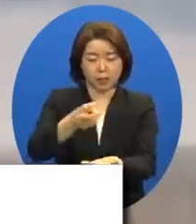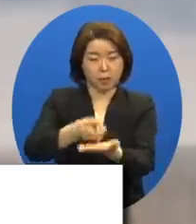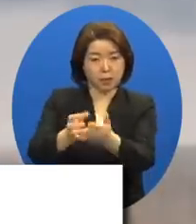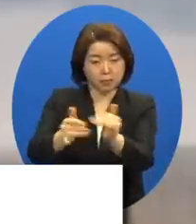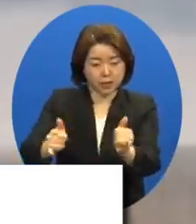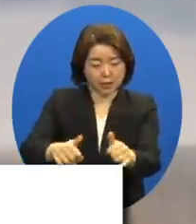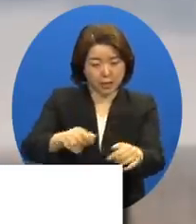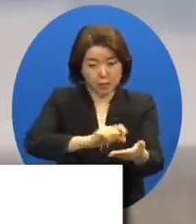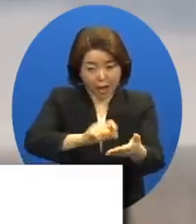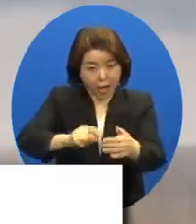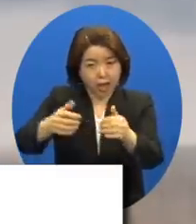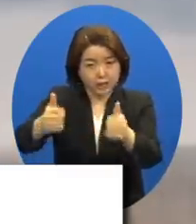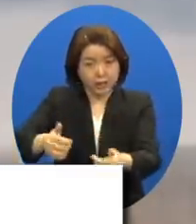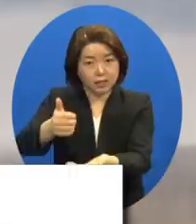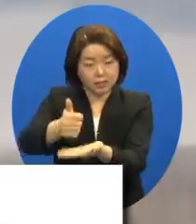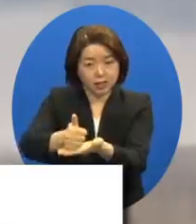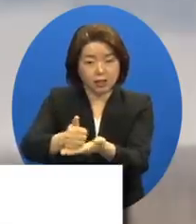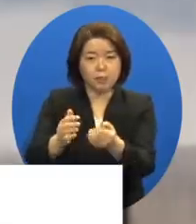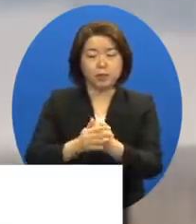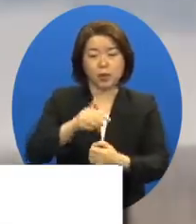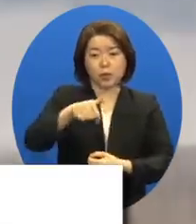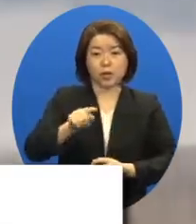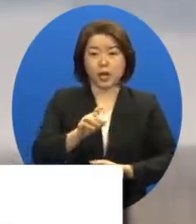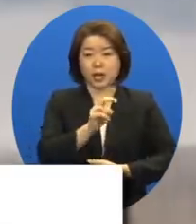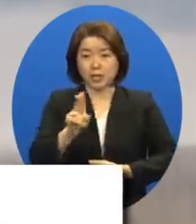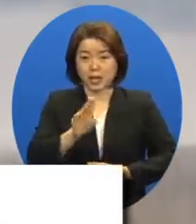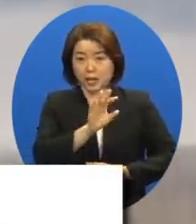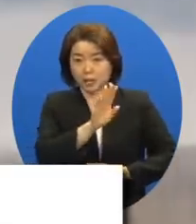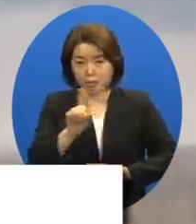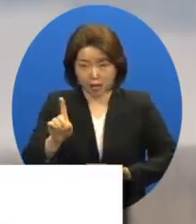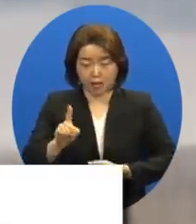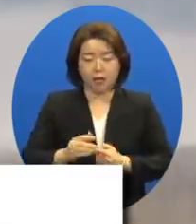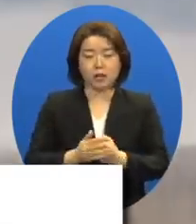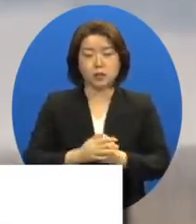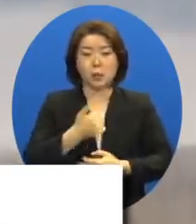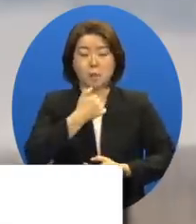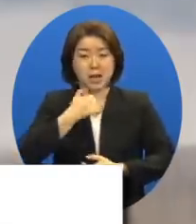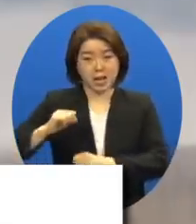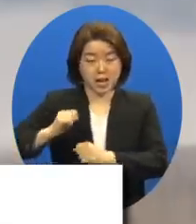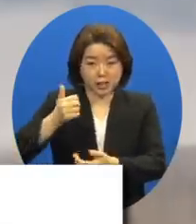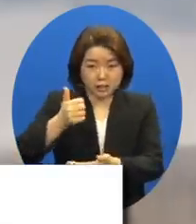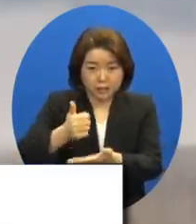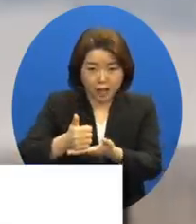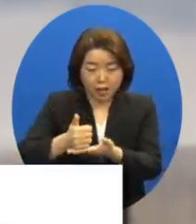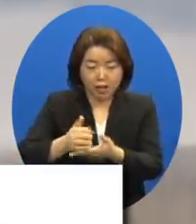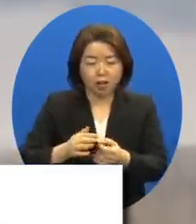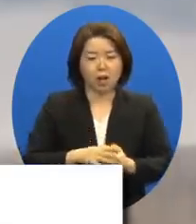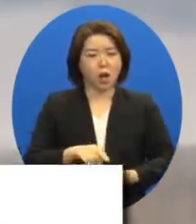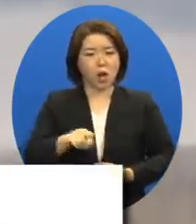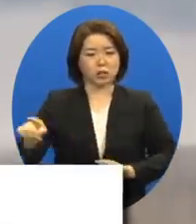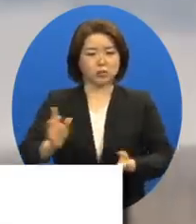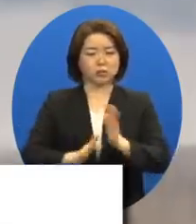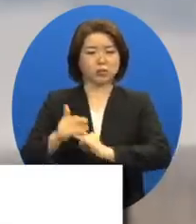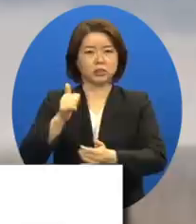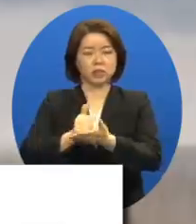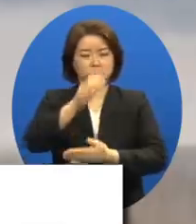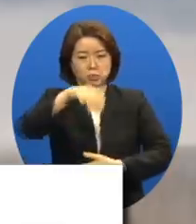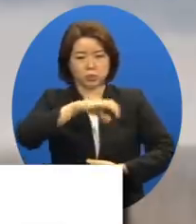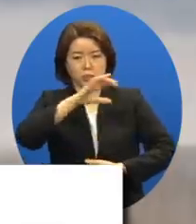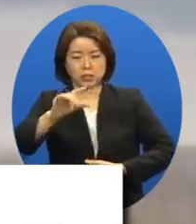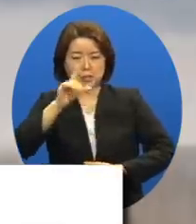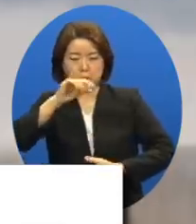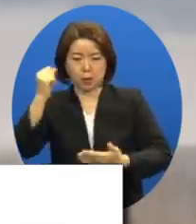서기관들과 가야 봐 그리고 빌라도 그들은 예수님을 십자가에 못 박아 죽인